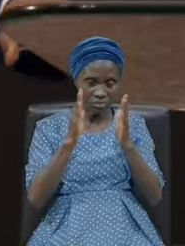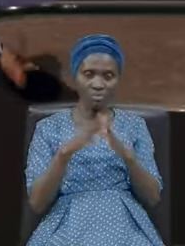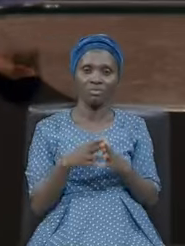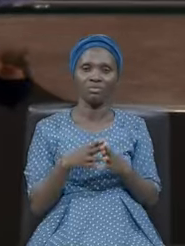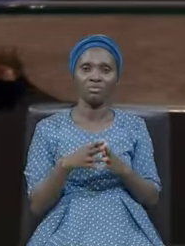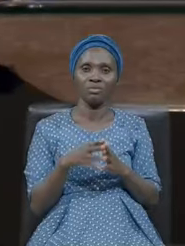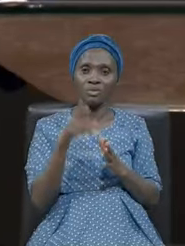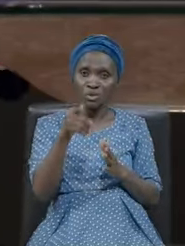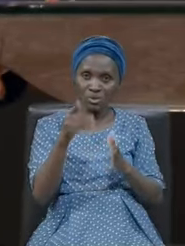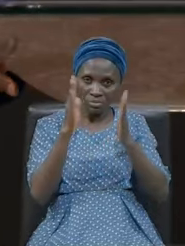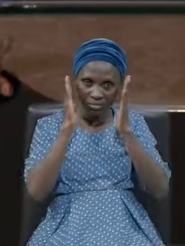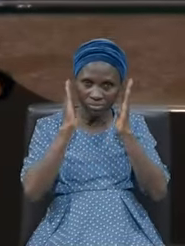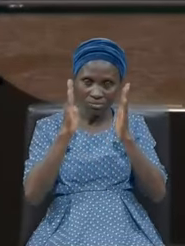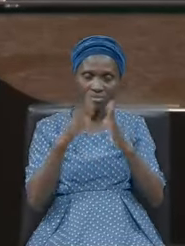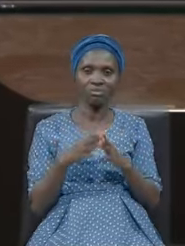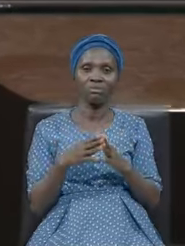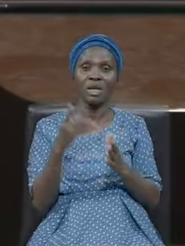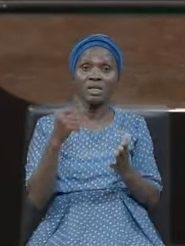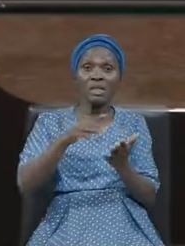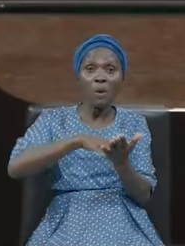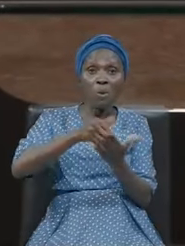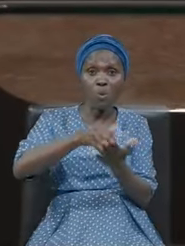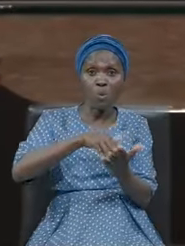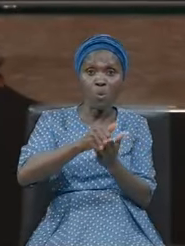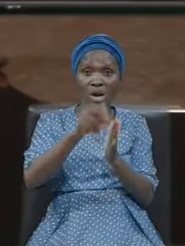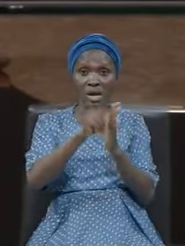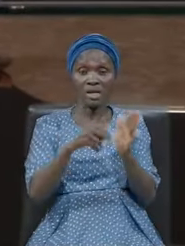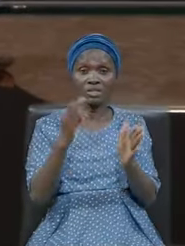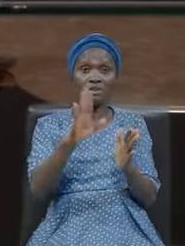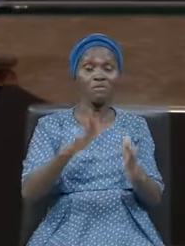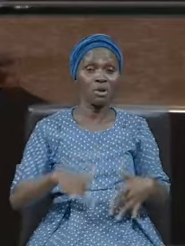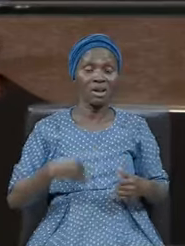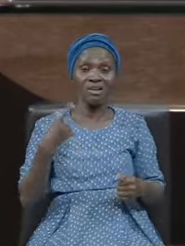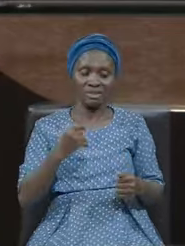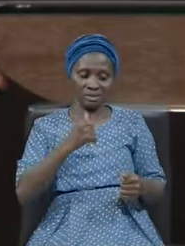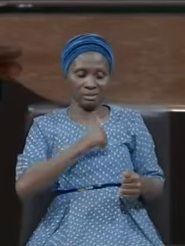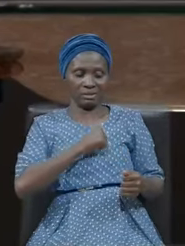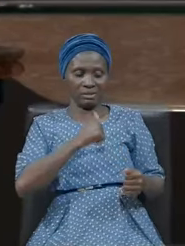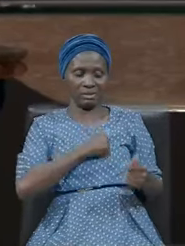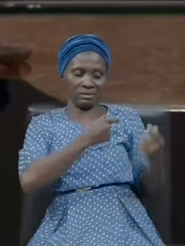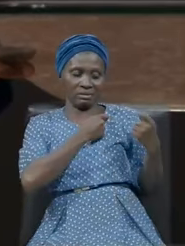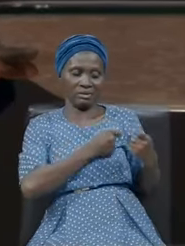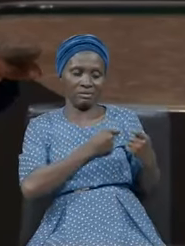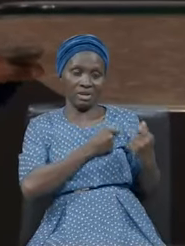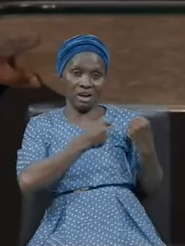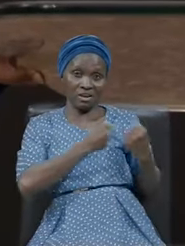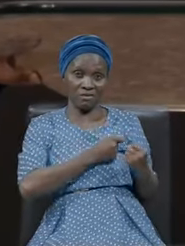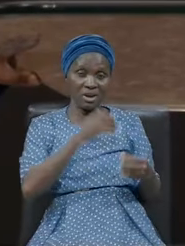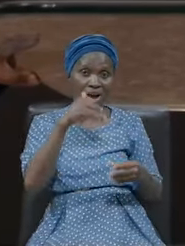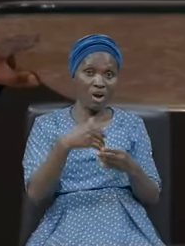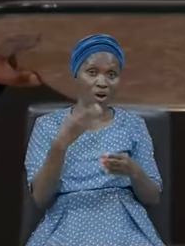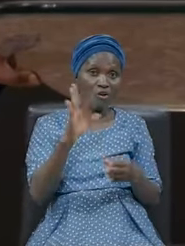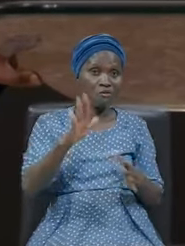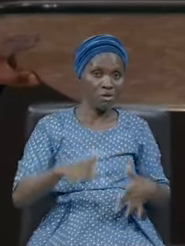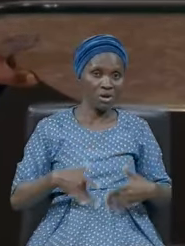faut prêter attention la faiblesse de votre vie l'tination de votre vie ne